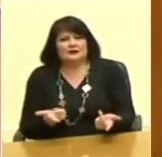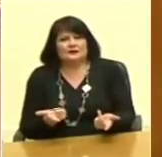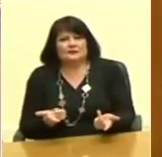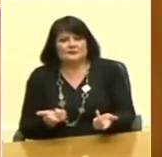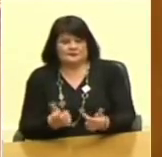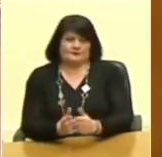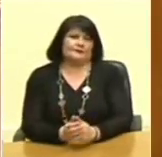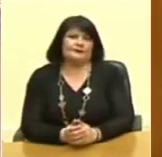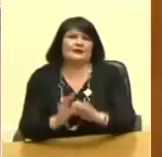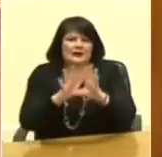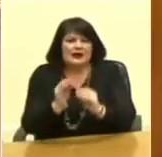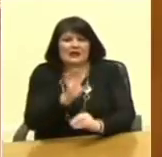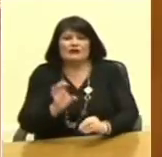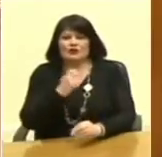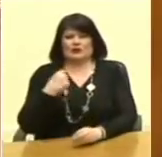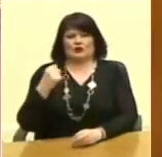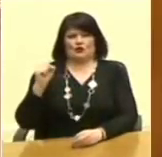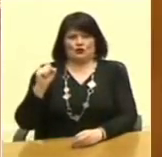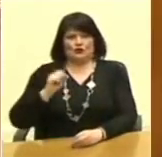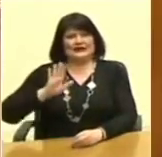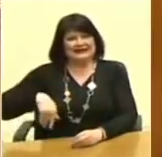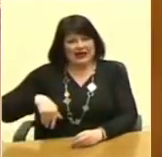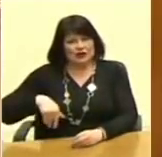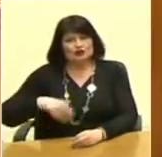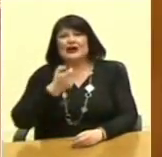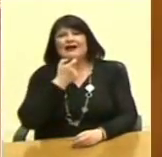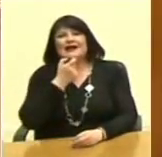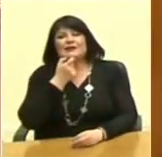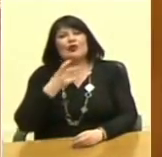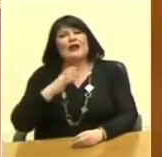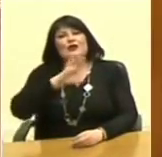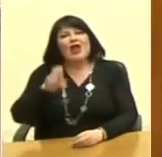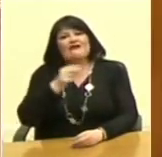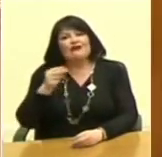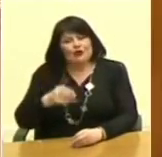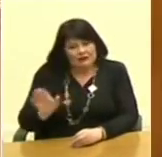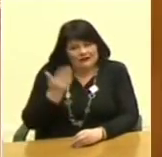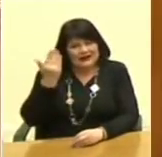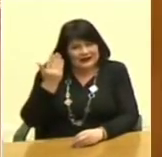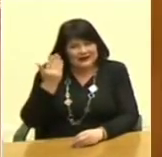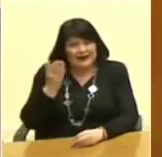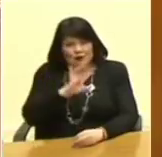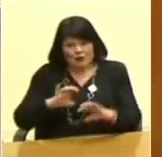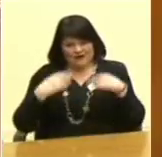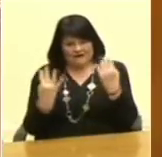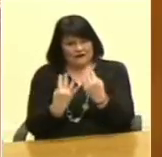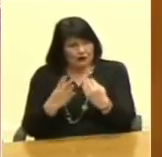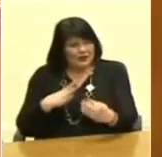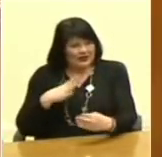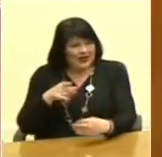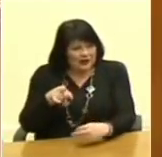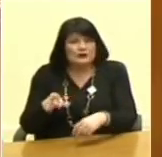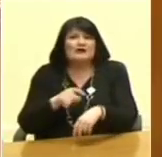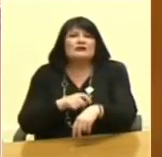Ευρώπης. Και τέλος, το Brexit έχει ανοίξει ερωτήματα τα οποία ακόμα δεν έχουν απαντηθεί.